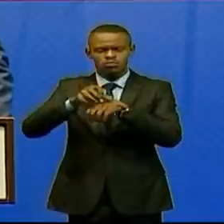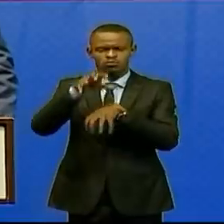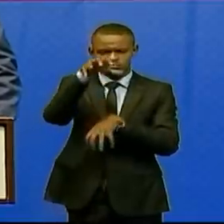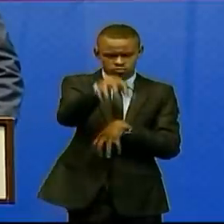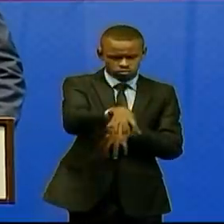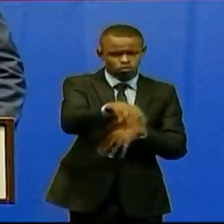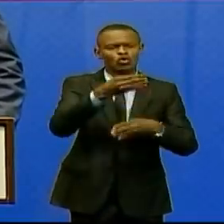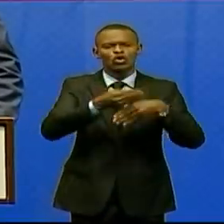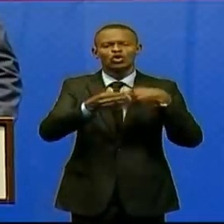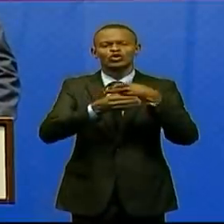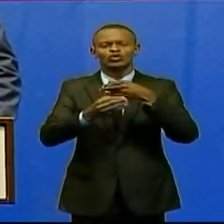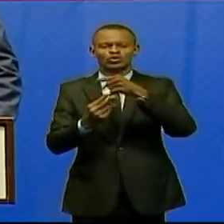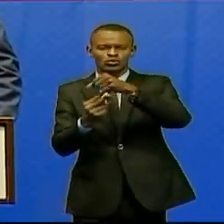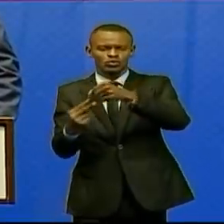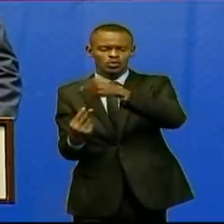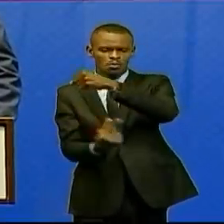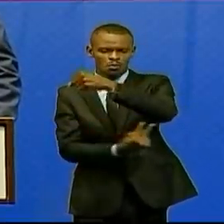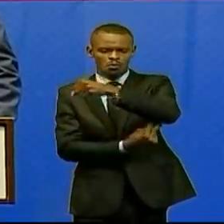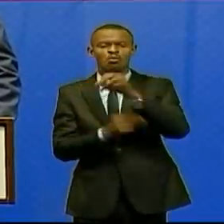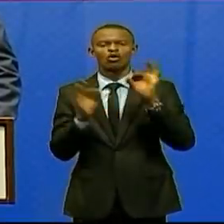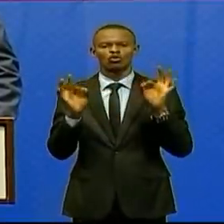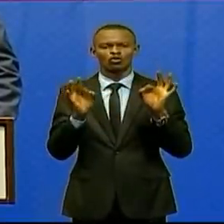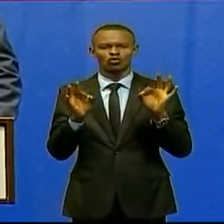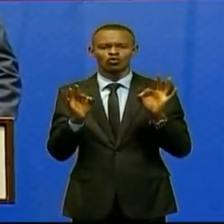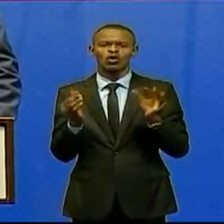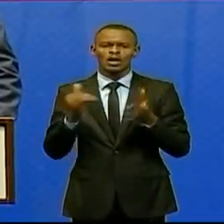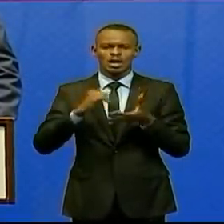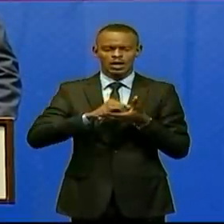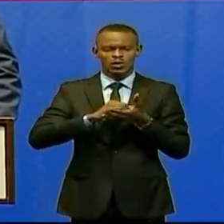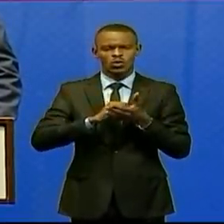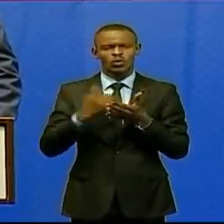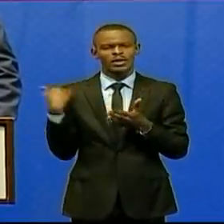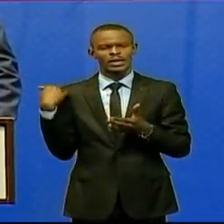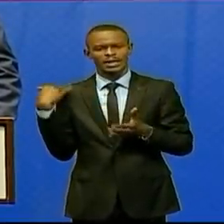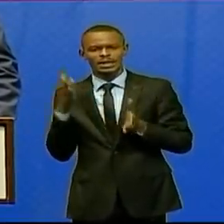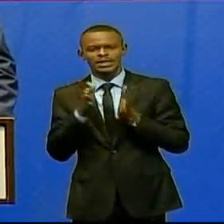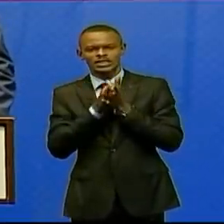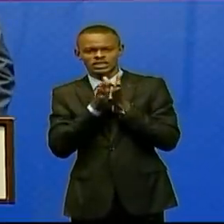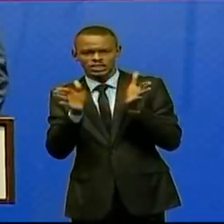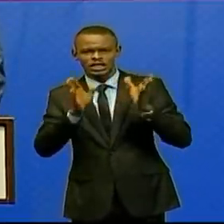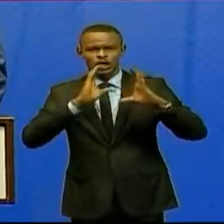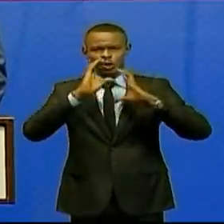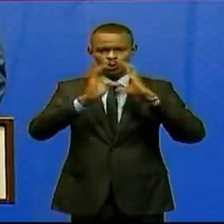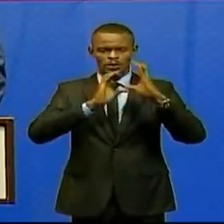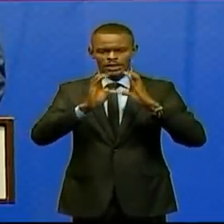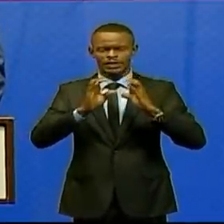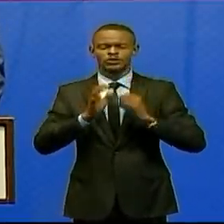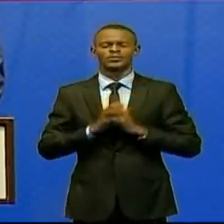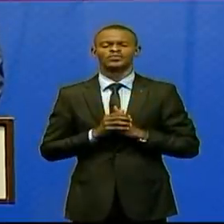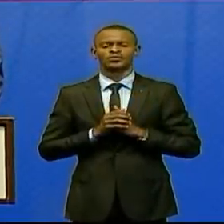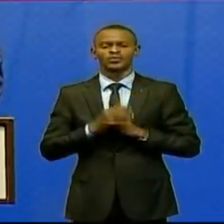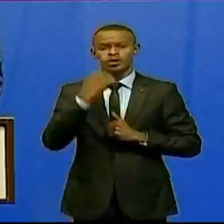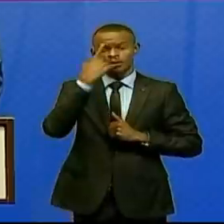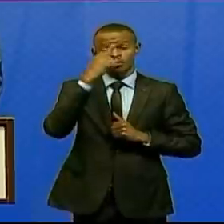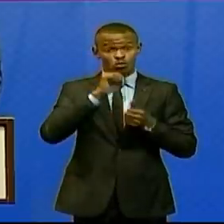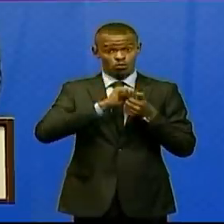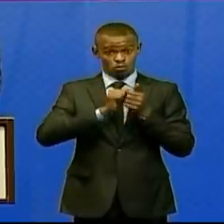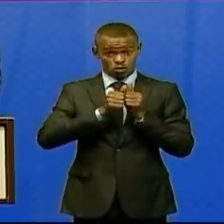Au sujet de la situation en province, quelques faits méritent d'être mentionnés. Il s'agit notamment